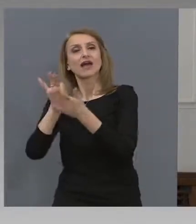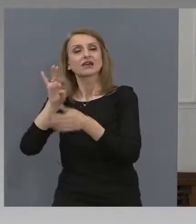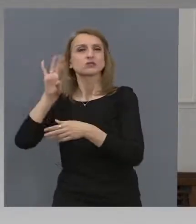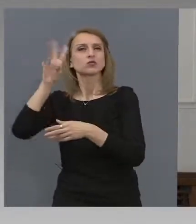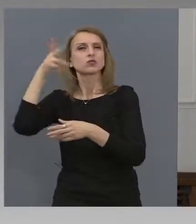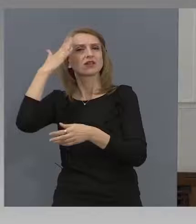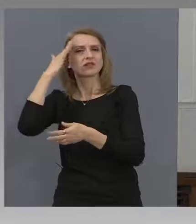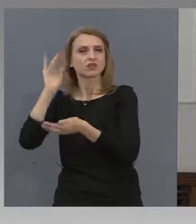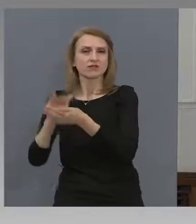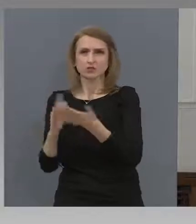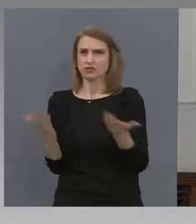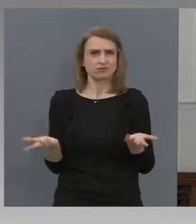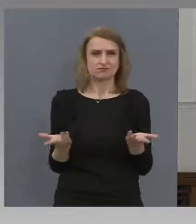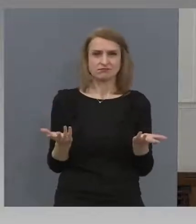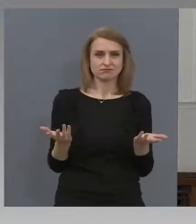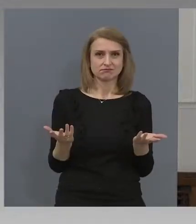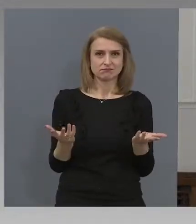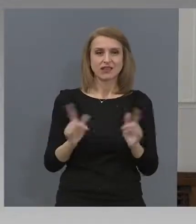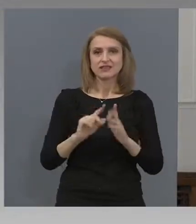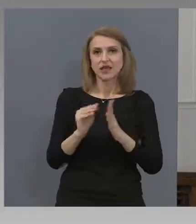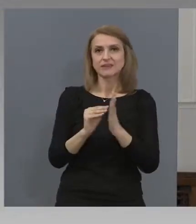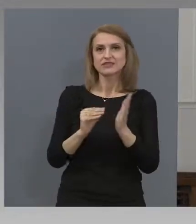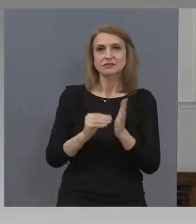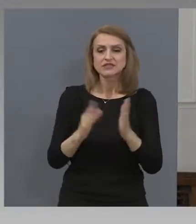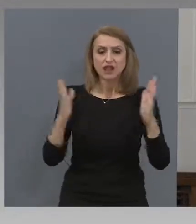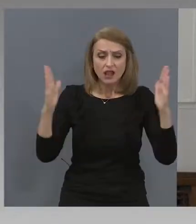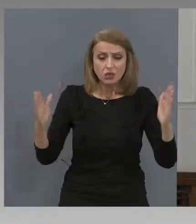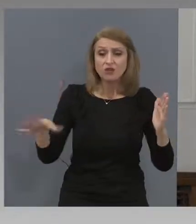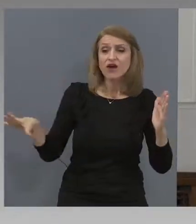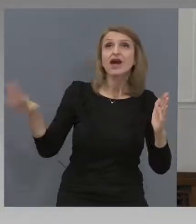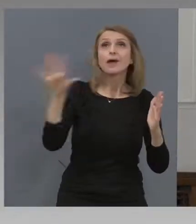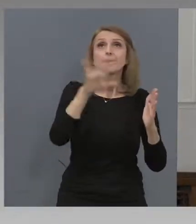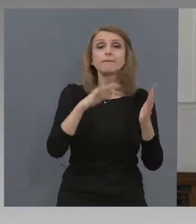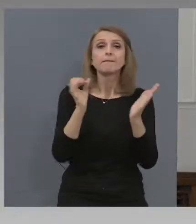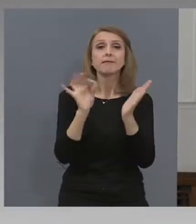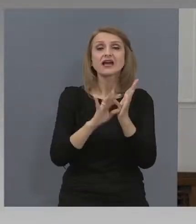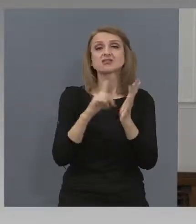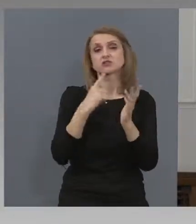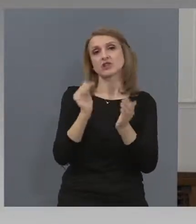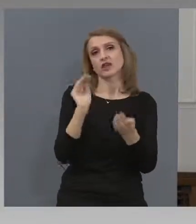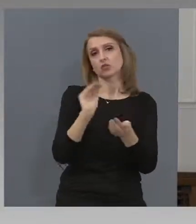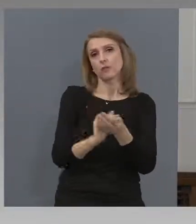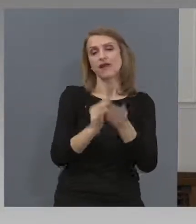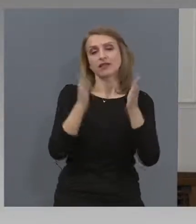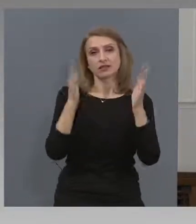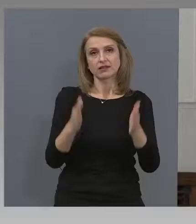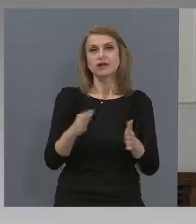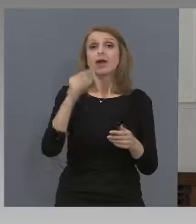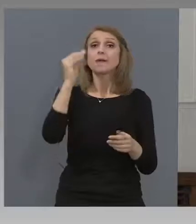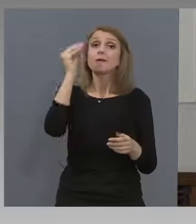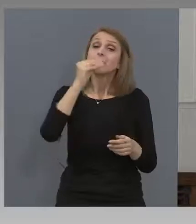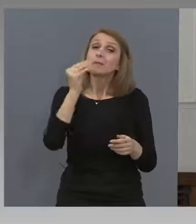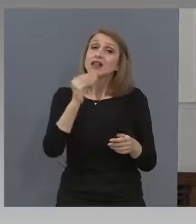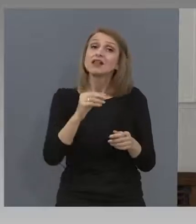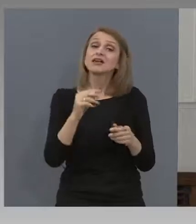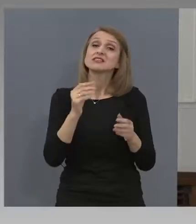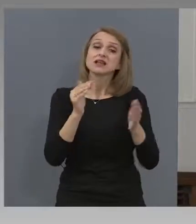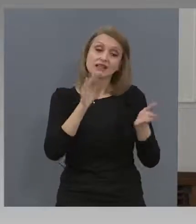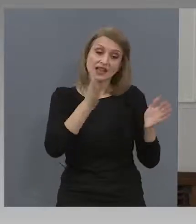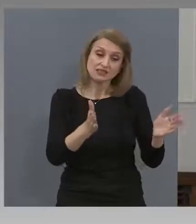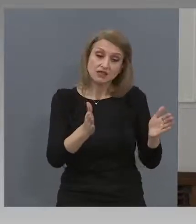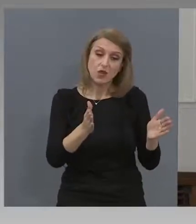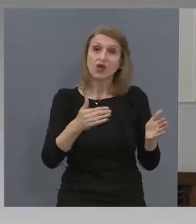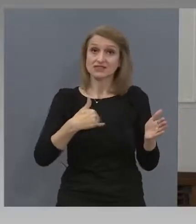продукти и пак на интересните регали да седат други стоки. Не. За нас е важно българската стока да е на най-доброто